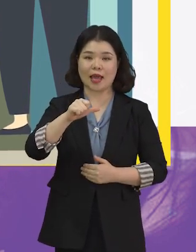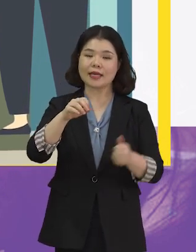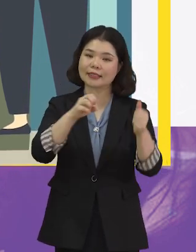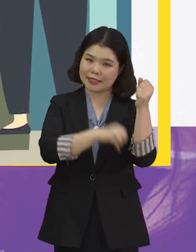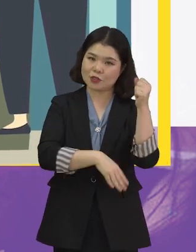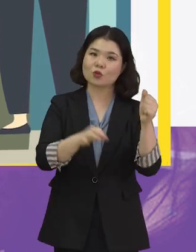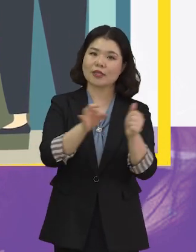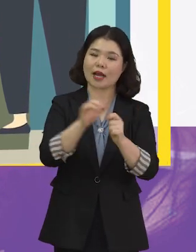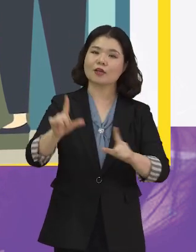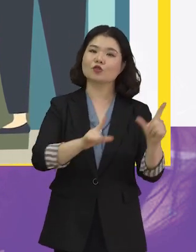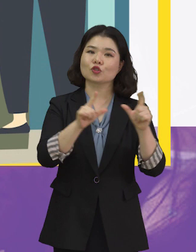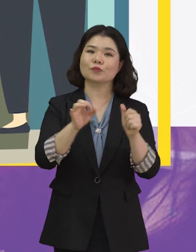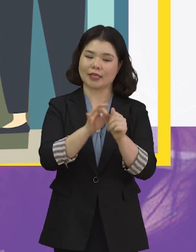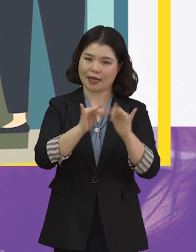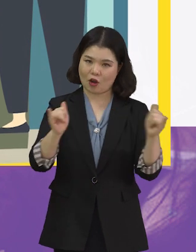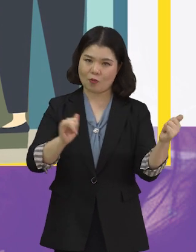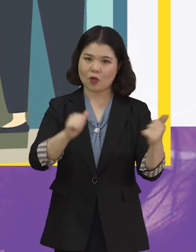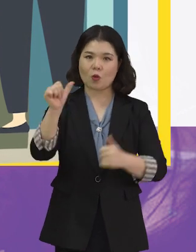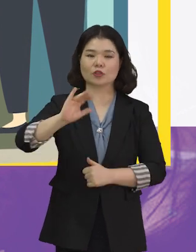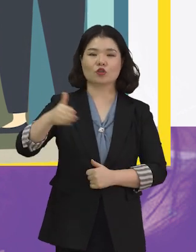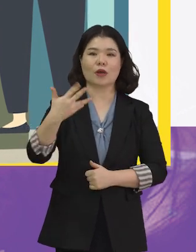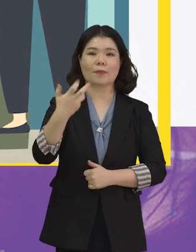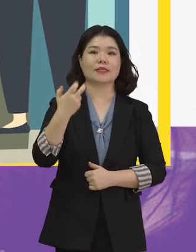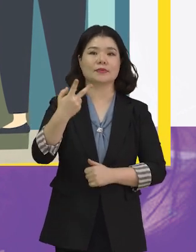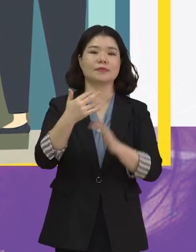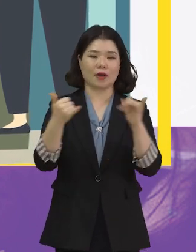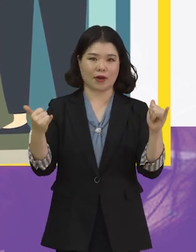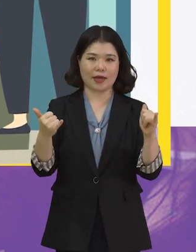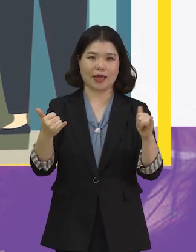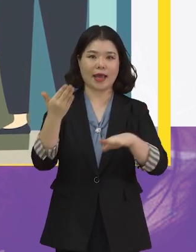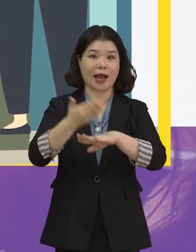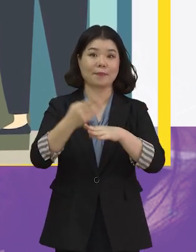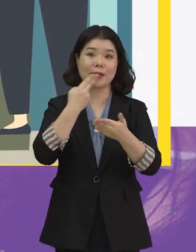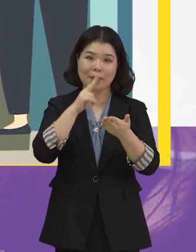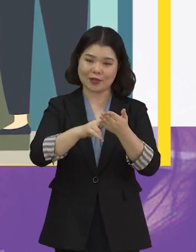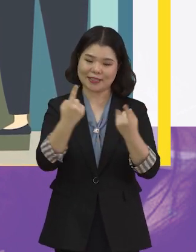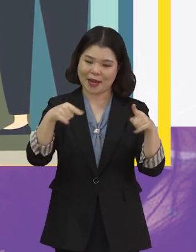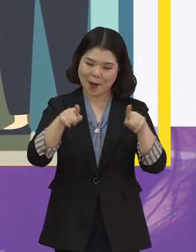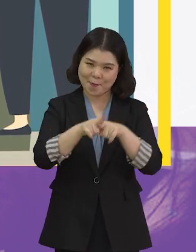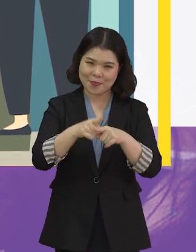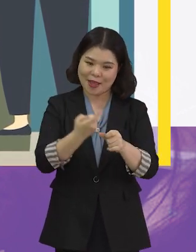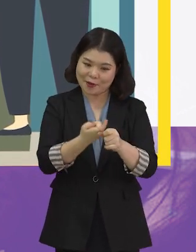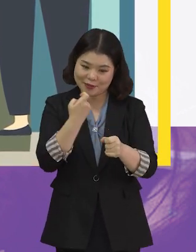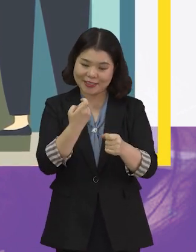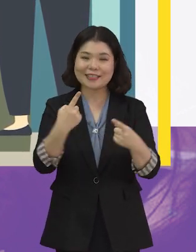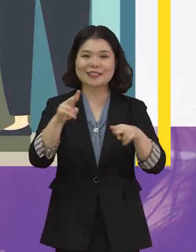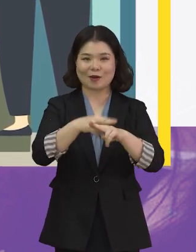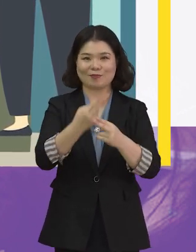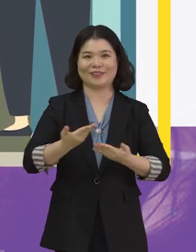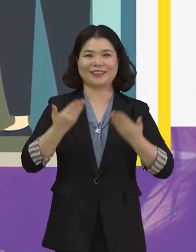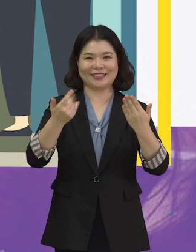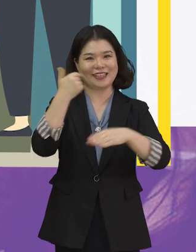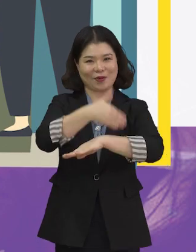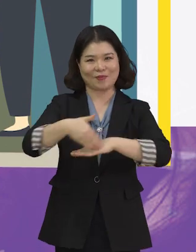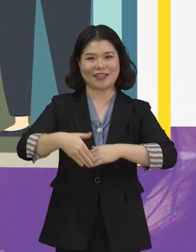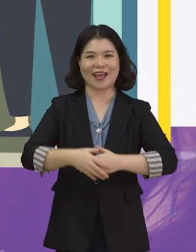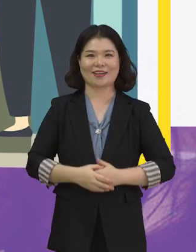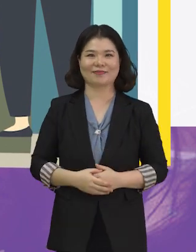기초생활수급자와 차상위계층 어르신 5,987명에게 감사카드와 함께 통조림 선물 세트를 전달할 예정입니다.